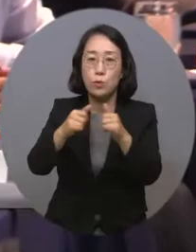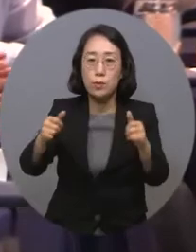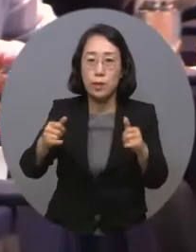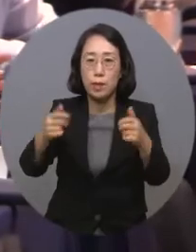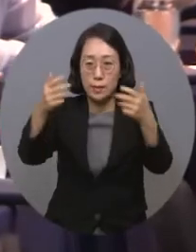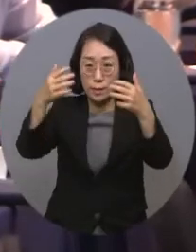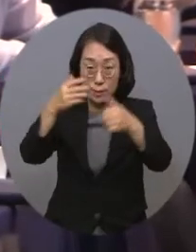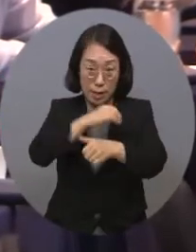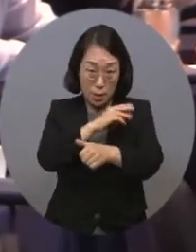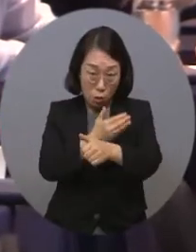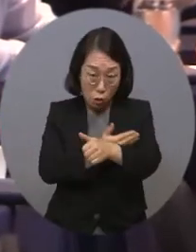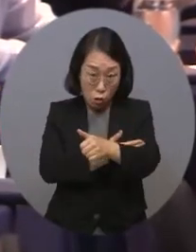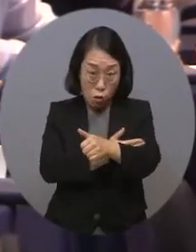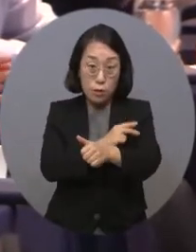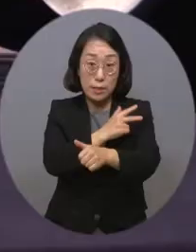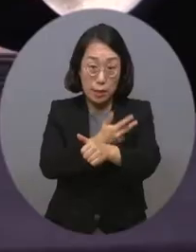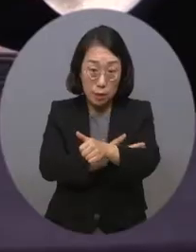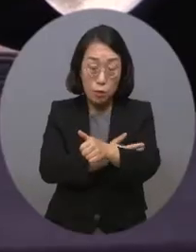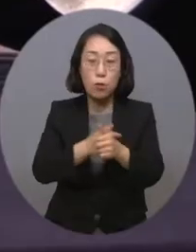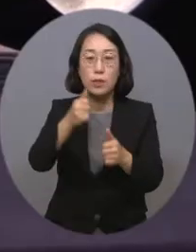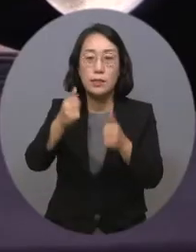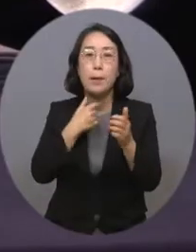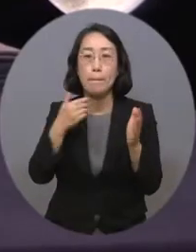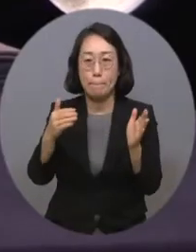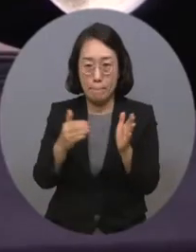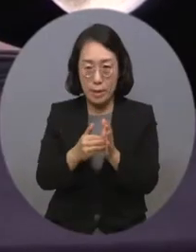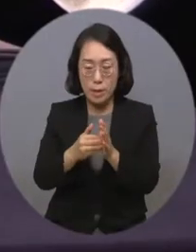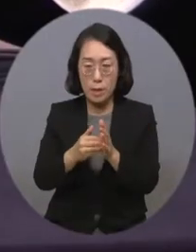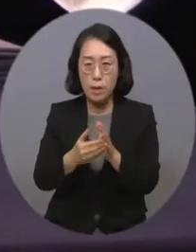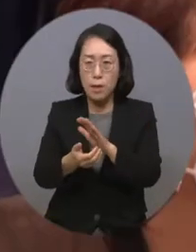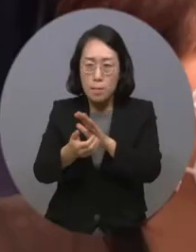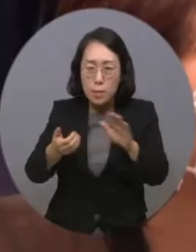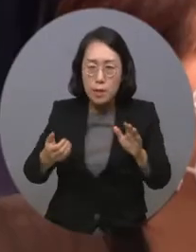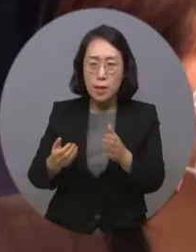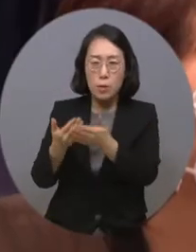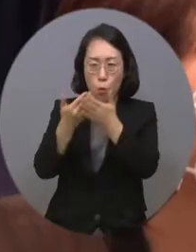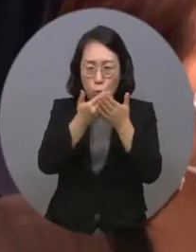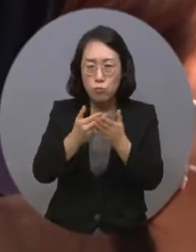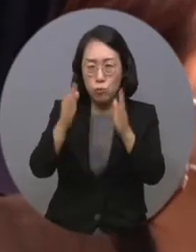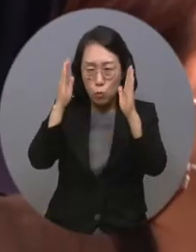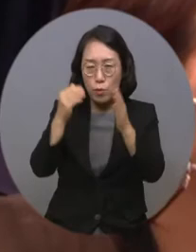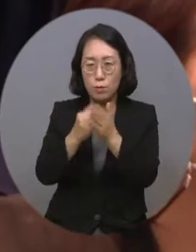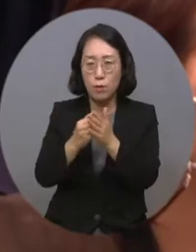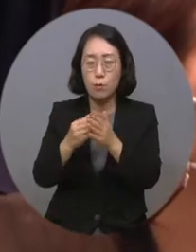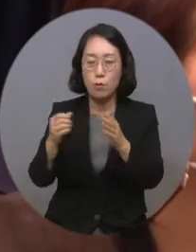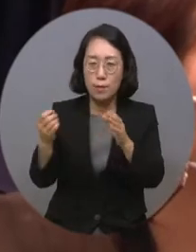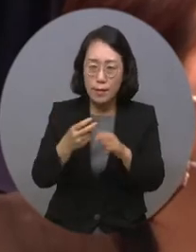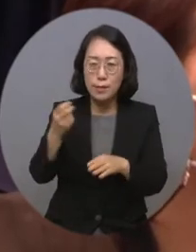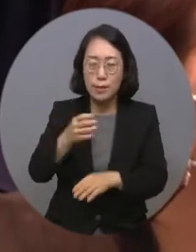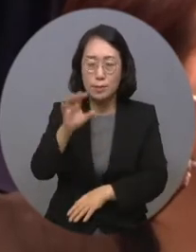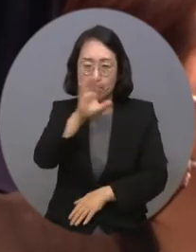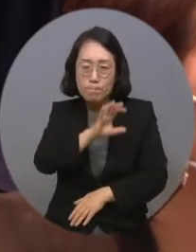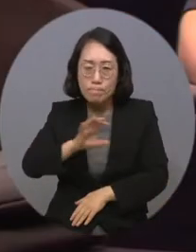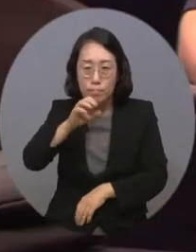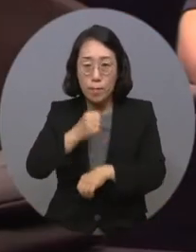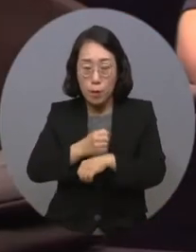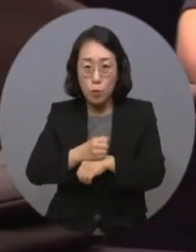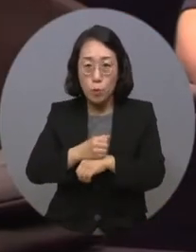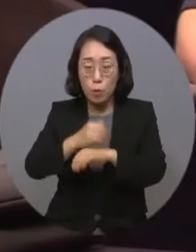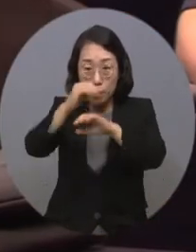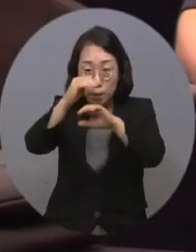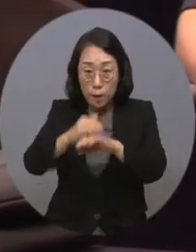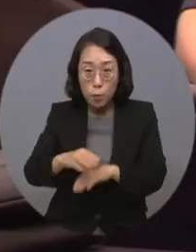했읍니다 시험 전 수강생들이 지금까지 꾸준히 학습 해왔던 내용들을 보고 싶어 시험문제에 대한 내용을 경정